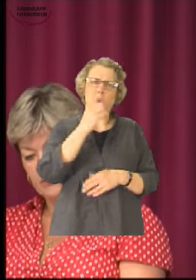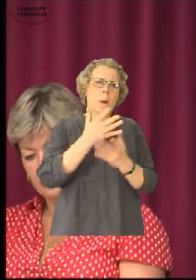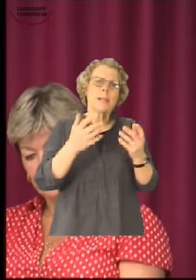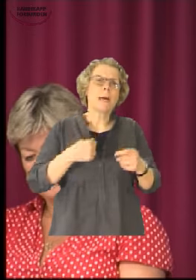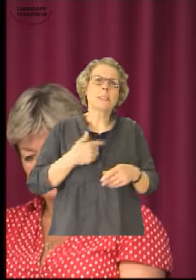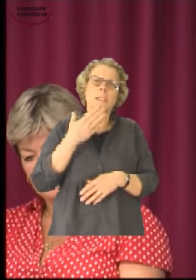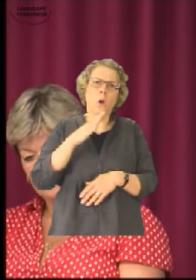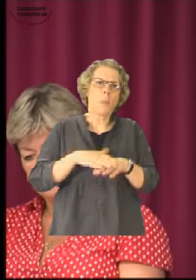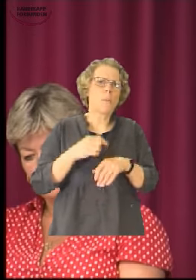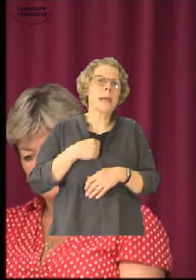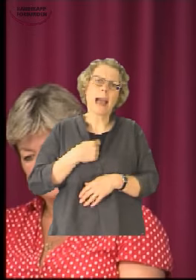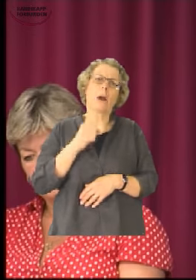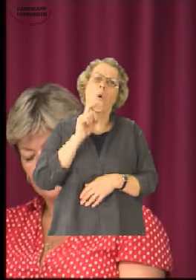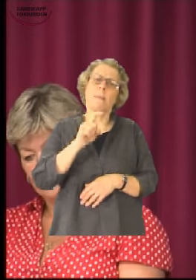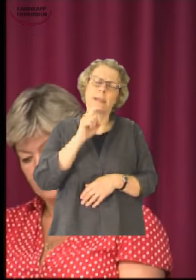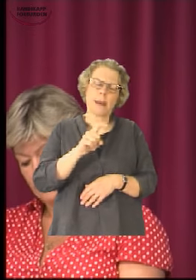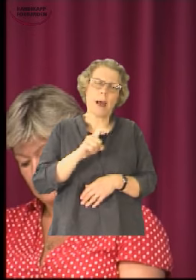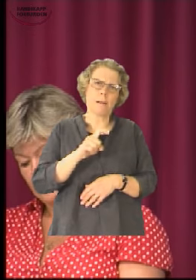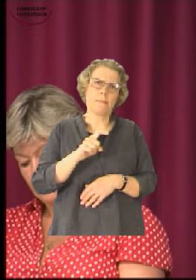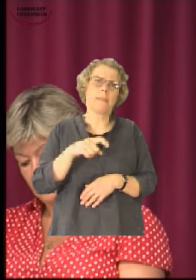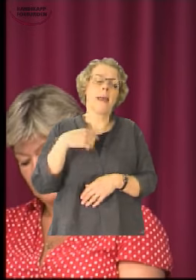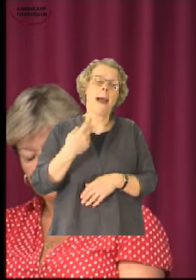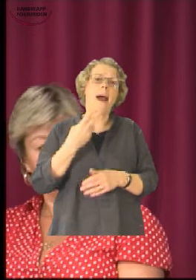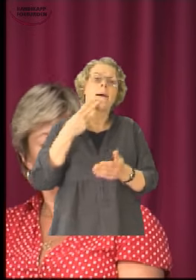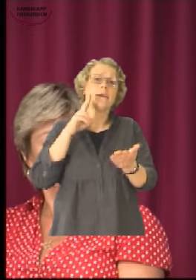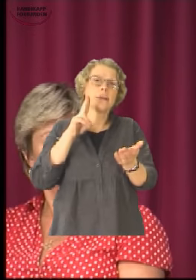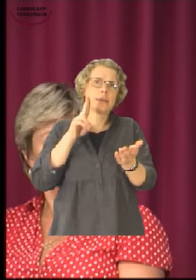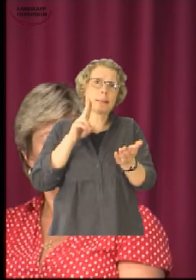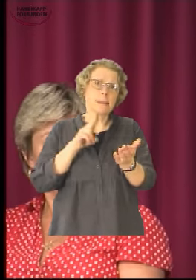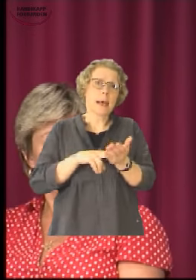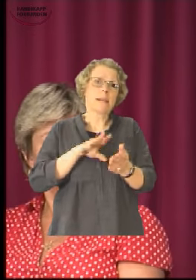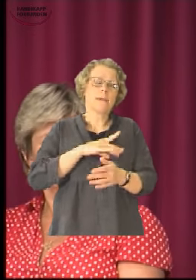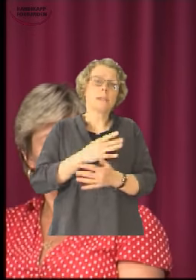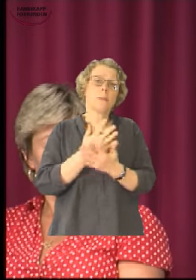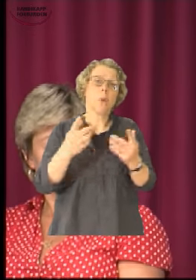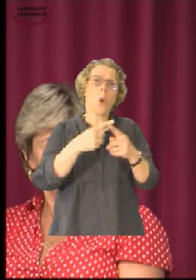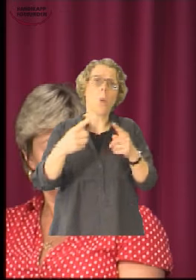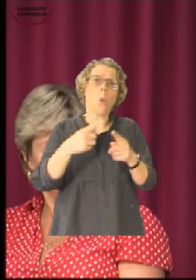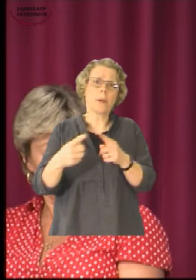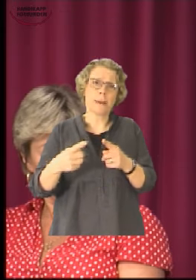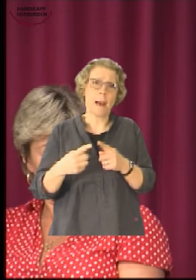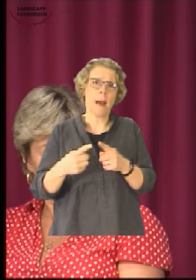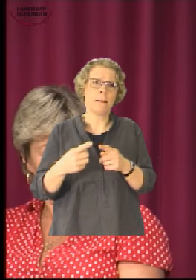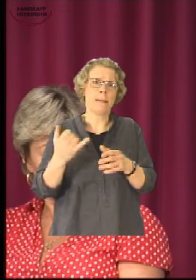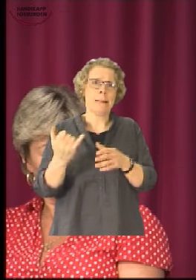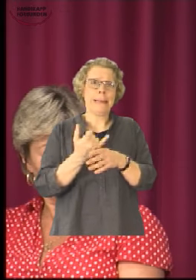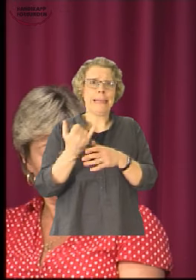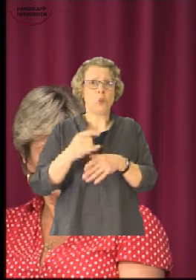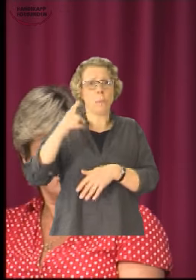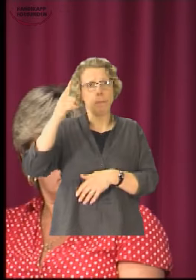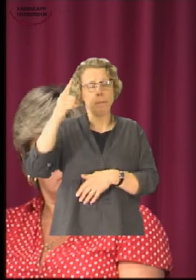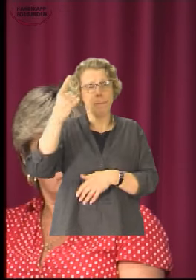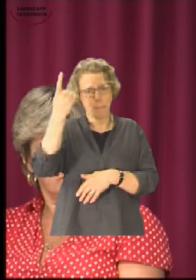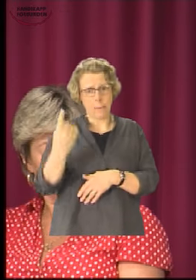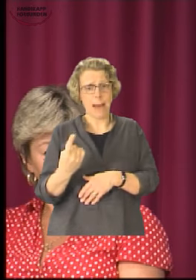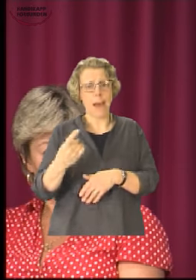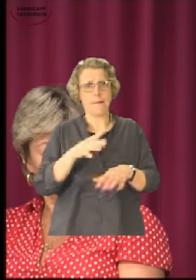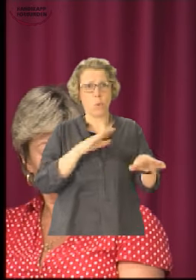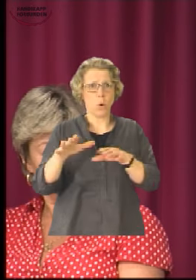Det är ju sant att, att det finns ju många olika vårdvalssystem i primärvården. Sluten, eller specialistvården är ju ännu så länge